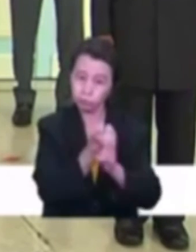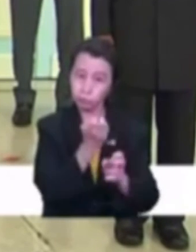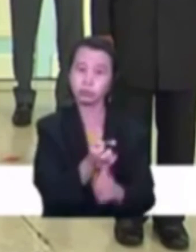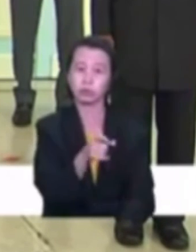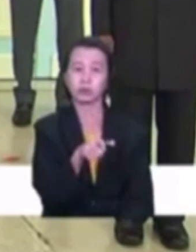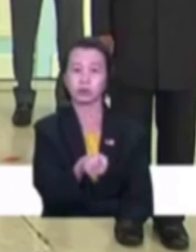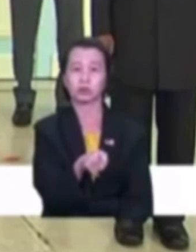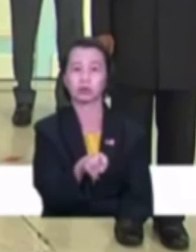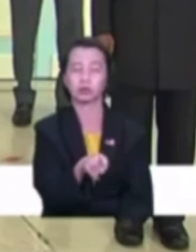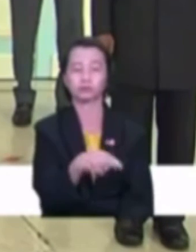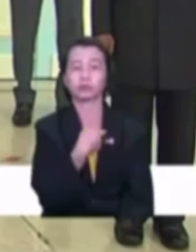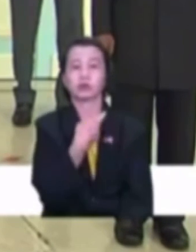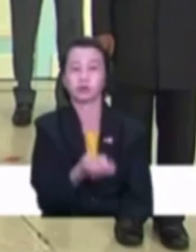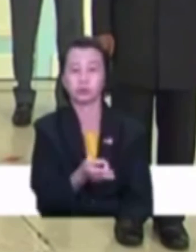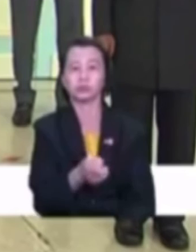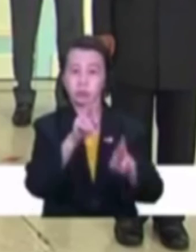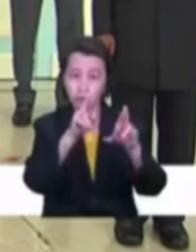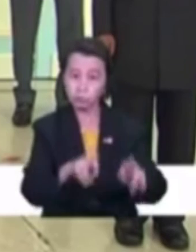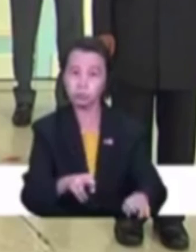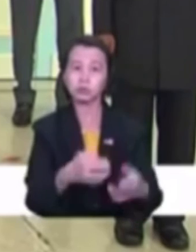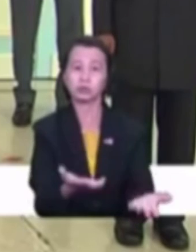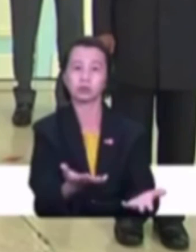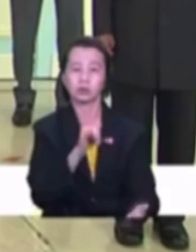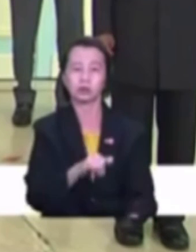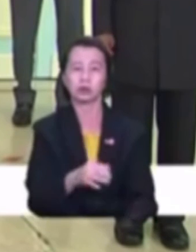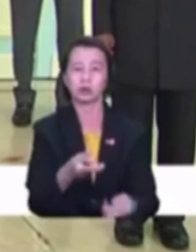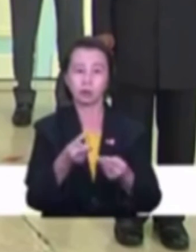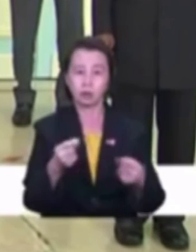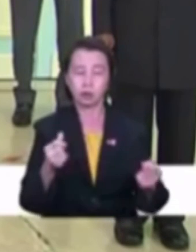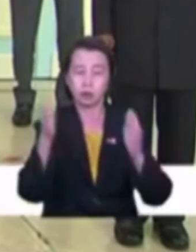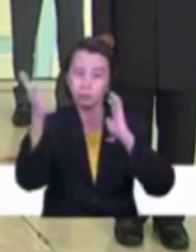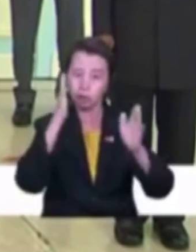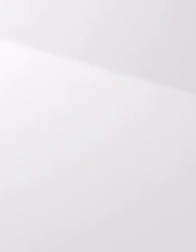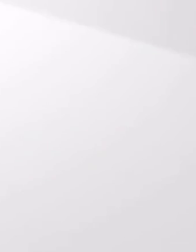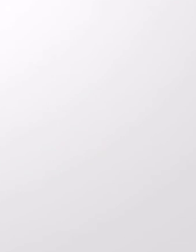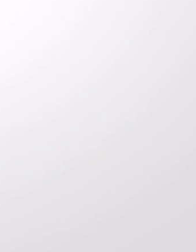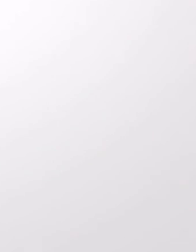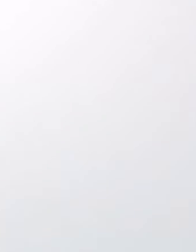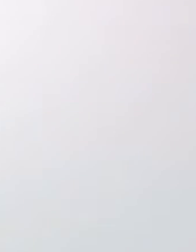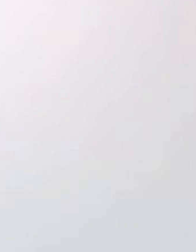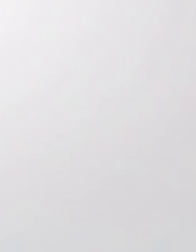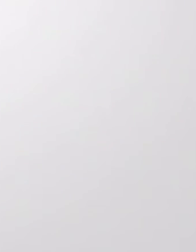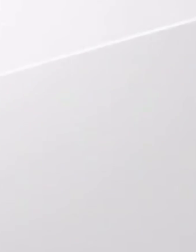yang rugi adalah rakyat dan tanah air kita ini